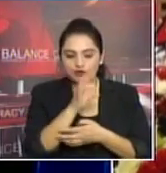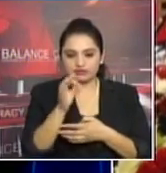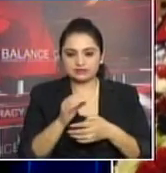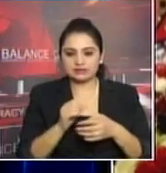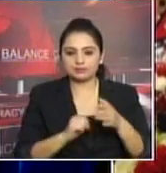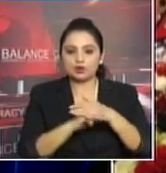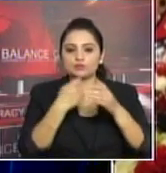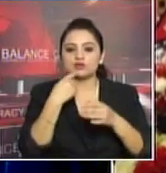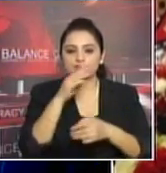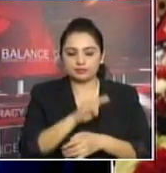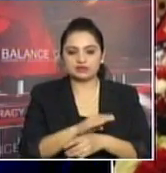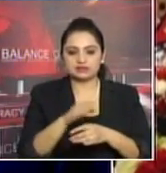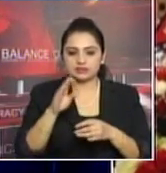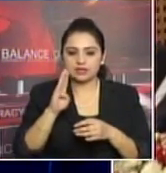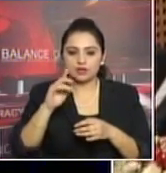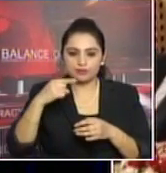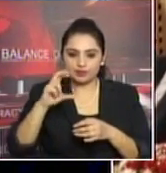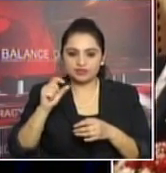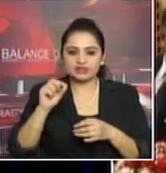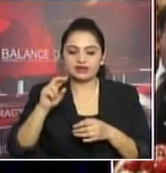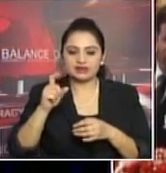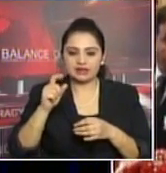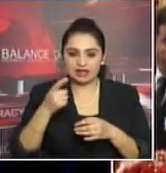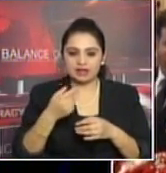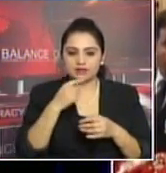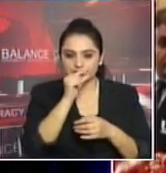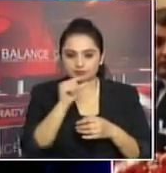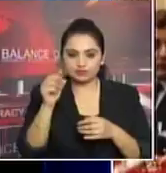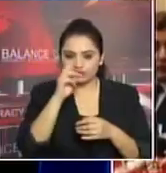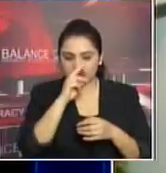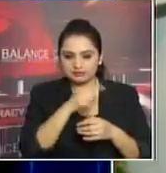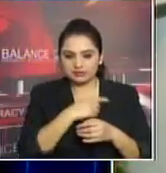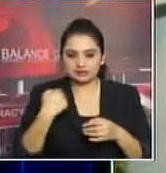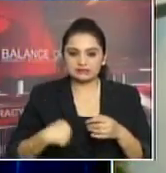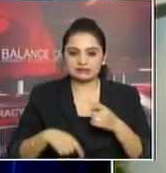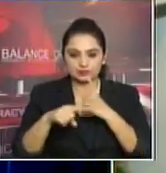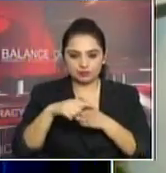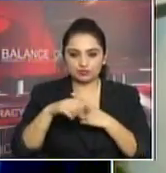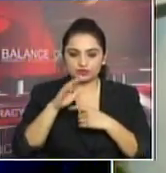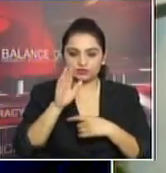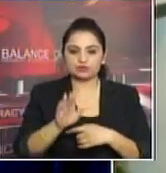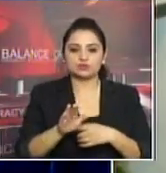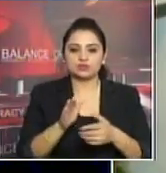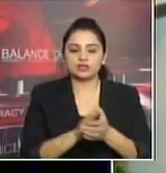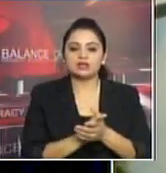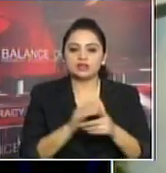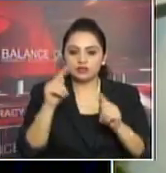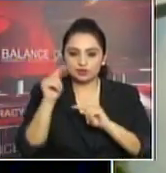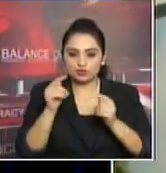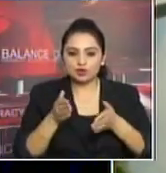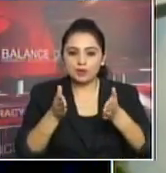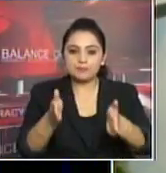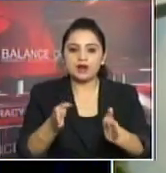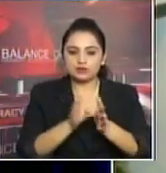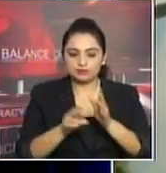तथा सुक्खा बन्दरगाह लगायतका विषयमा चीन सकारात्मक रहेको उनको भनाइ छ। कुन पोर्टबाट लिएर आउने, कुन मार्गबाट